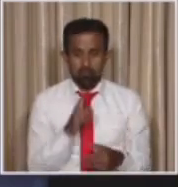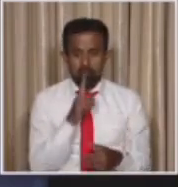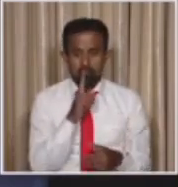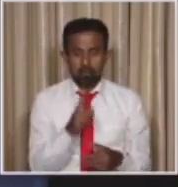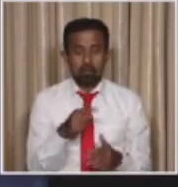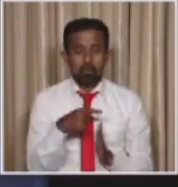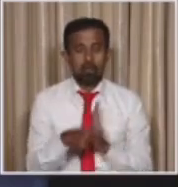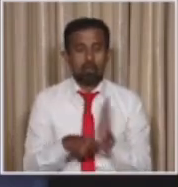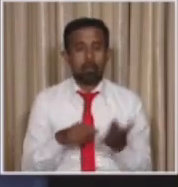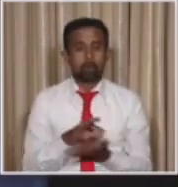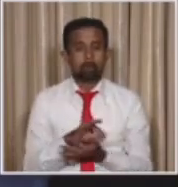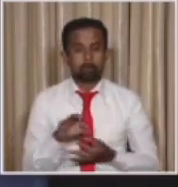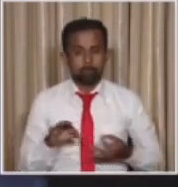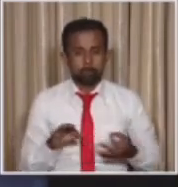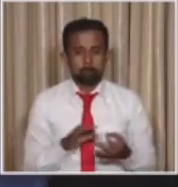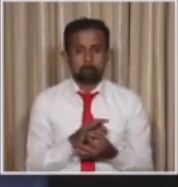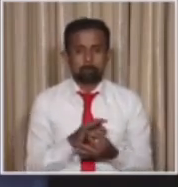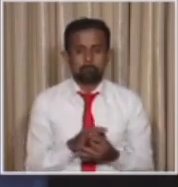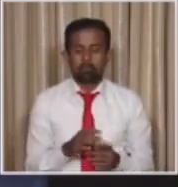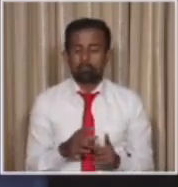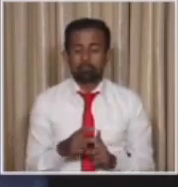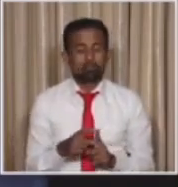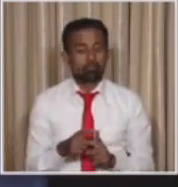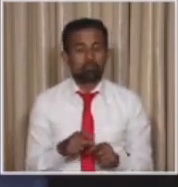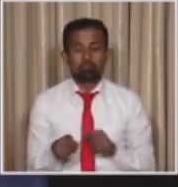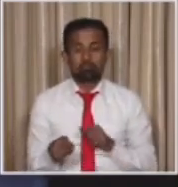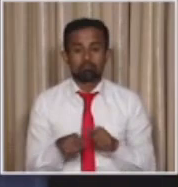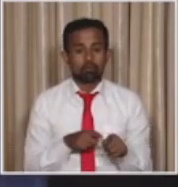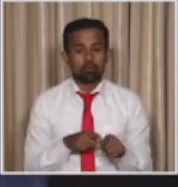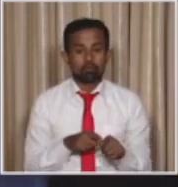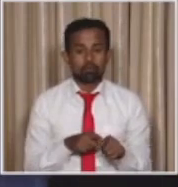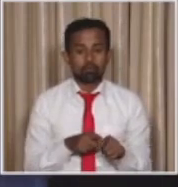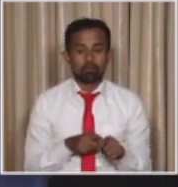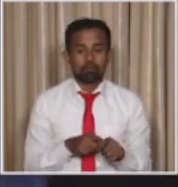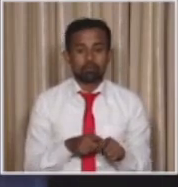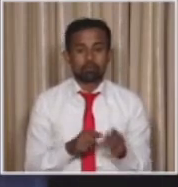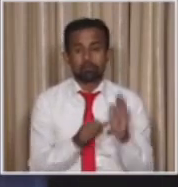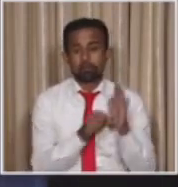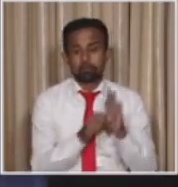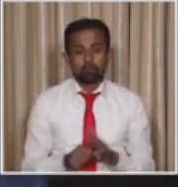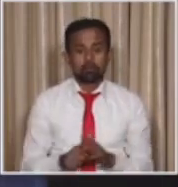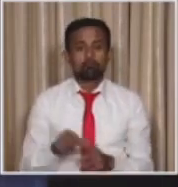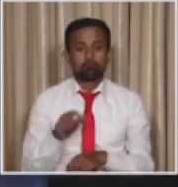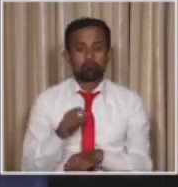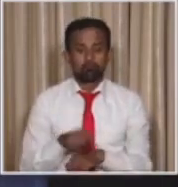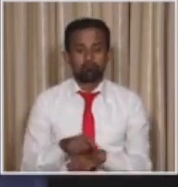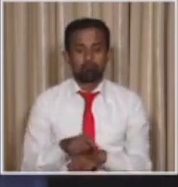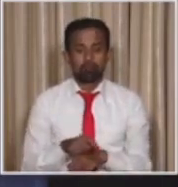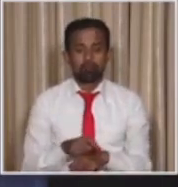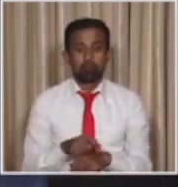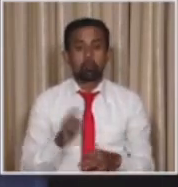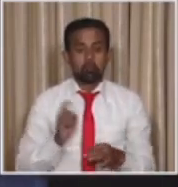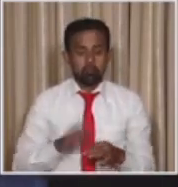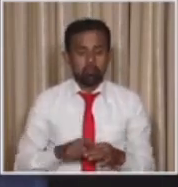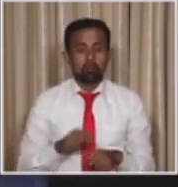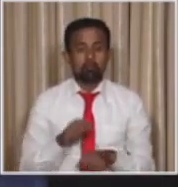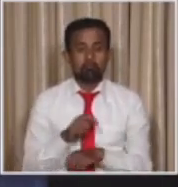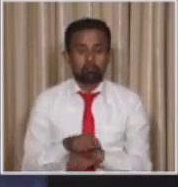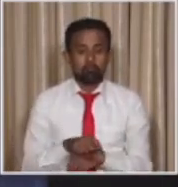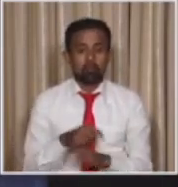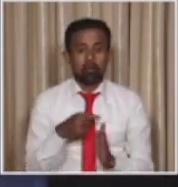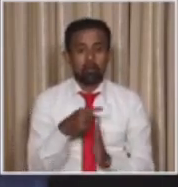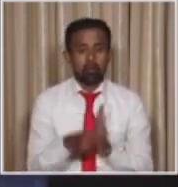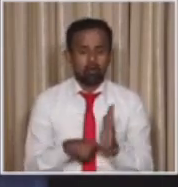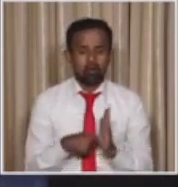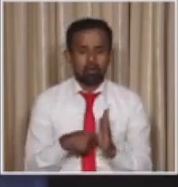මේ රටේ ප්‍රජාතන්ත්‍රවාදය දරුණු ලෙස ප්‍රහාරයට ලක් වෙන වෙලාවක් දැඩි අනතුරක තියෙන වෙලාවක් මේ රටේ